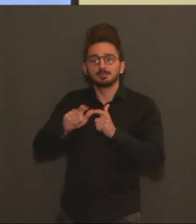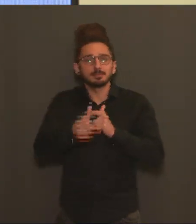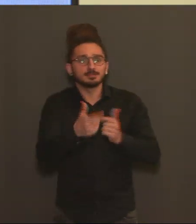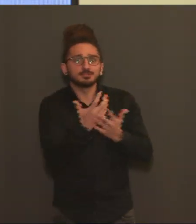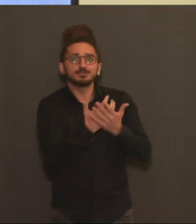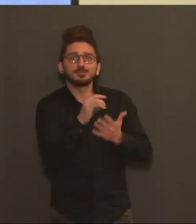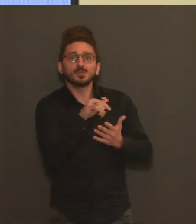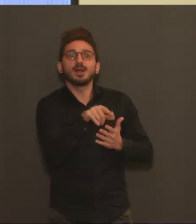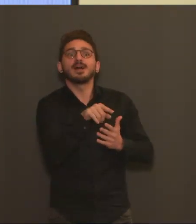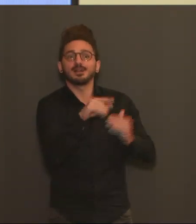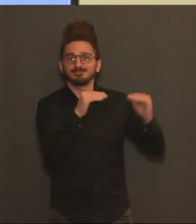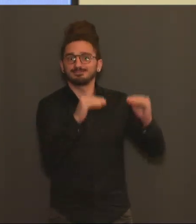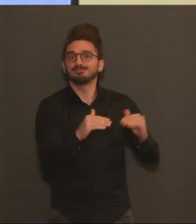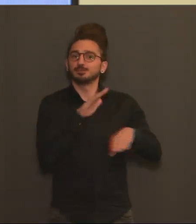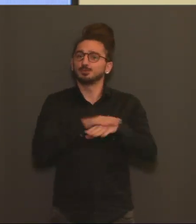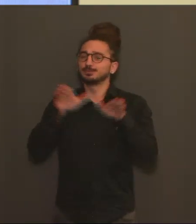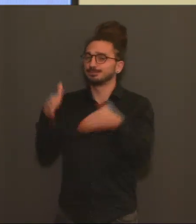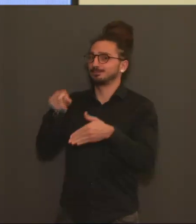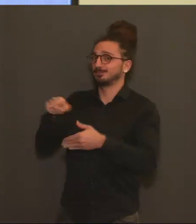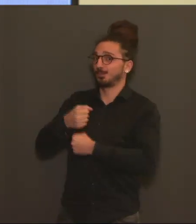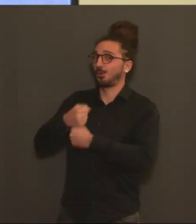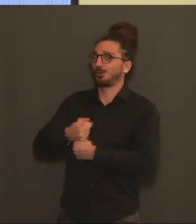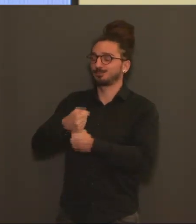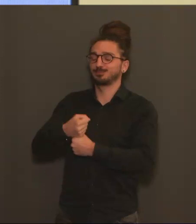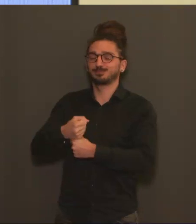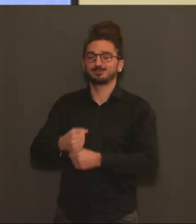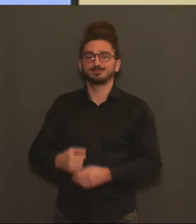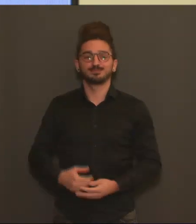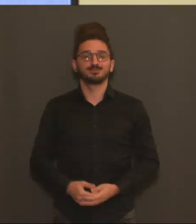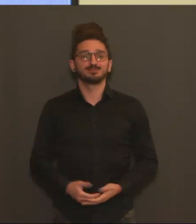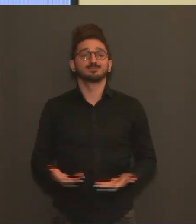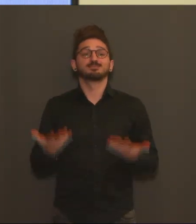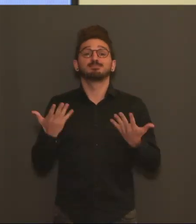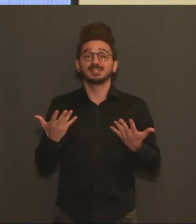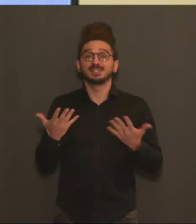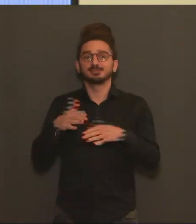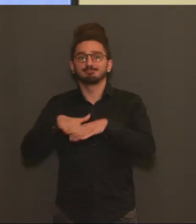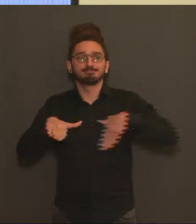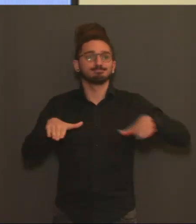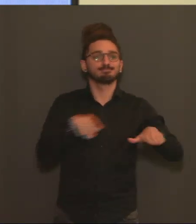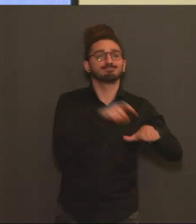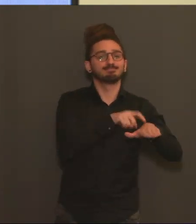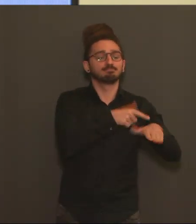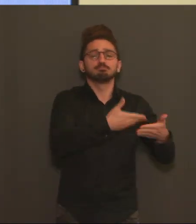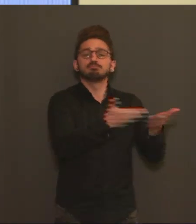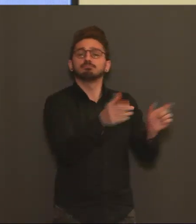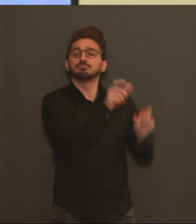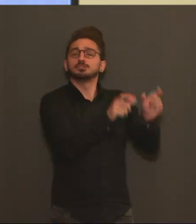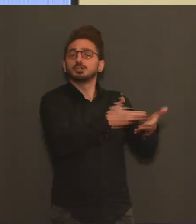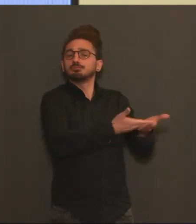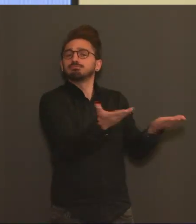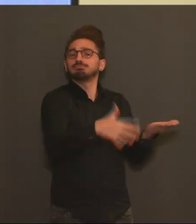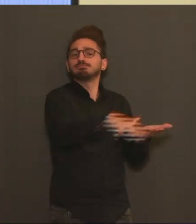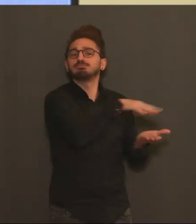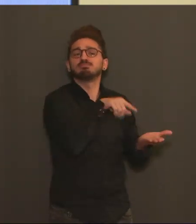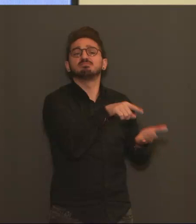bien particulier. En même temps, ceci ne doit pas nous aveugler, le virus circule toujours, le virus n'a pas